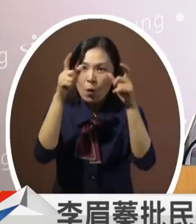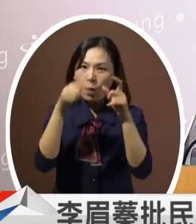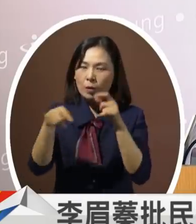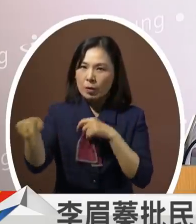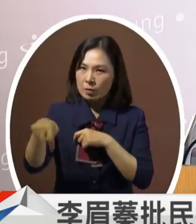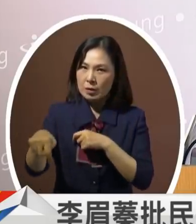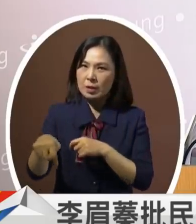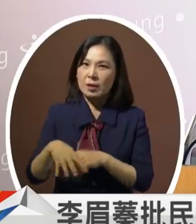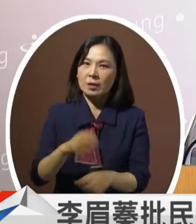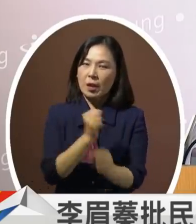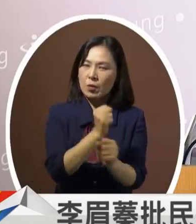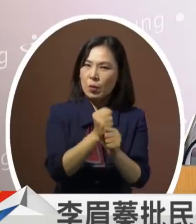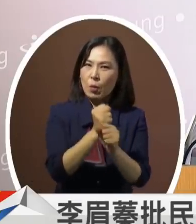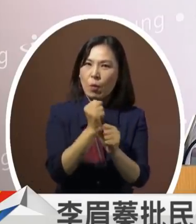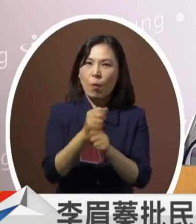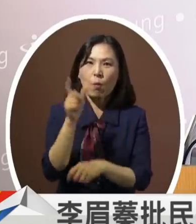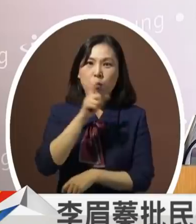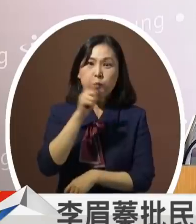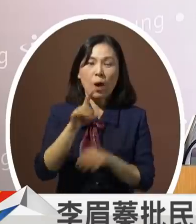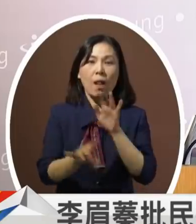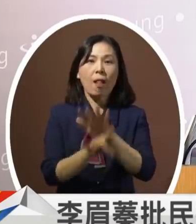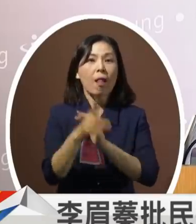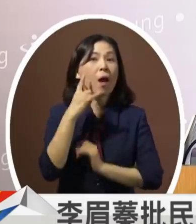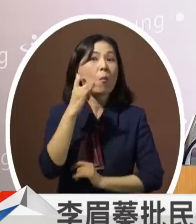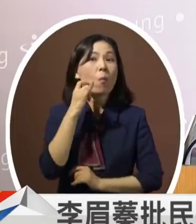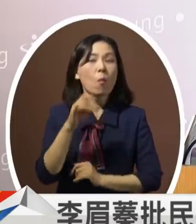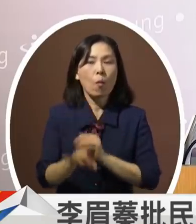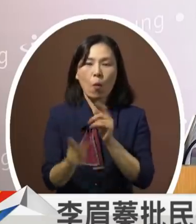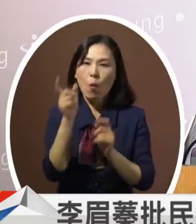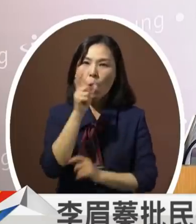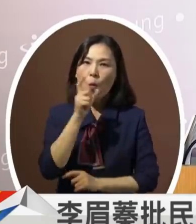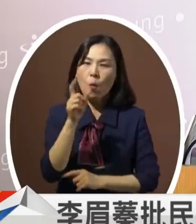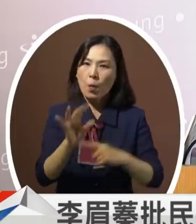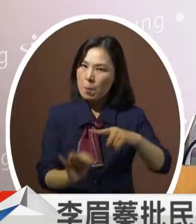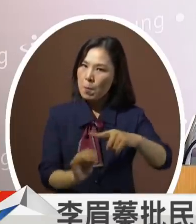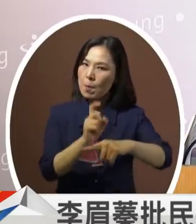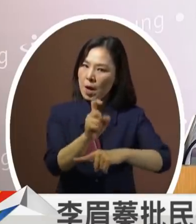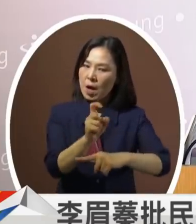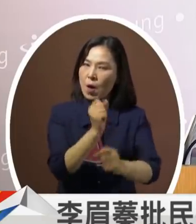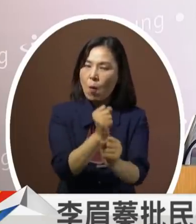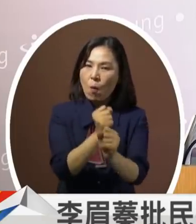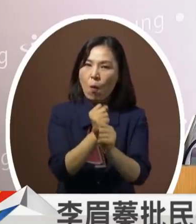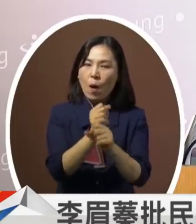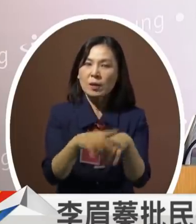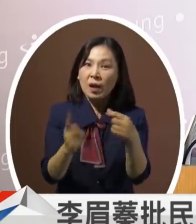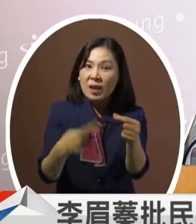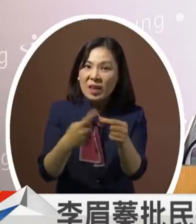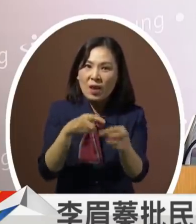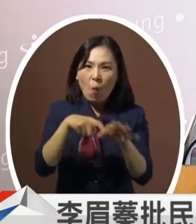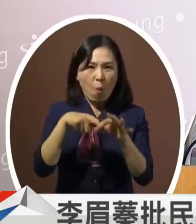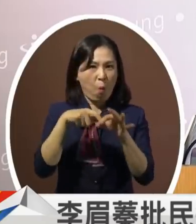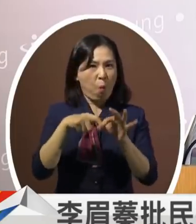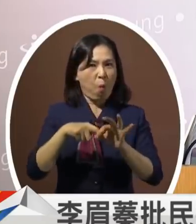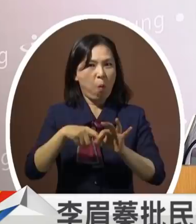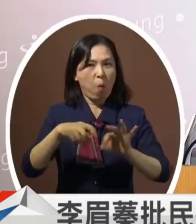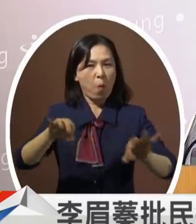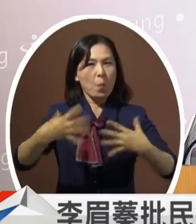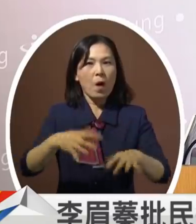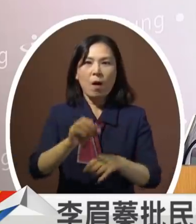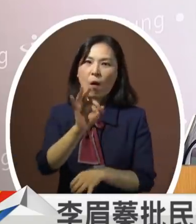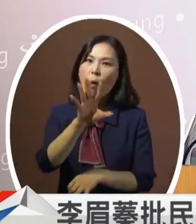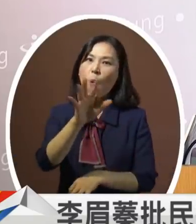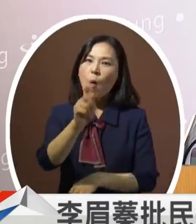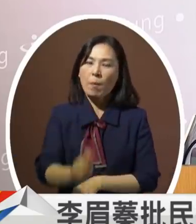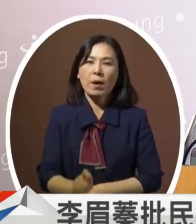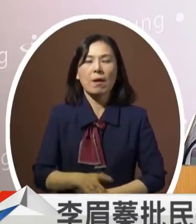10%蓝母酒的市场每年就有500亿的收入梅珍当选